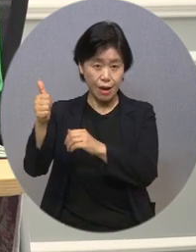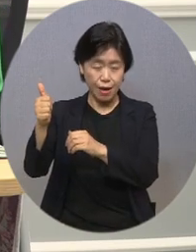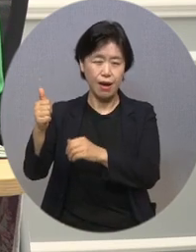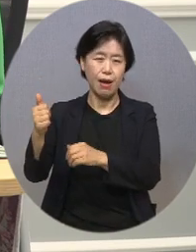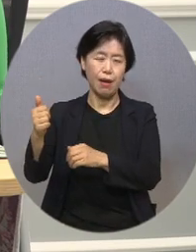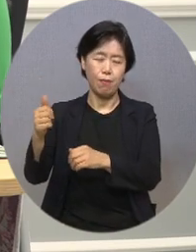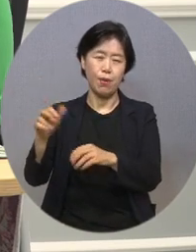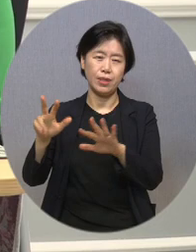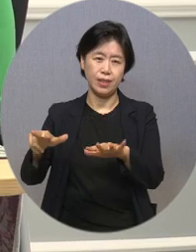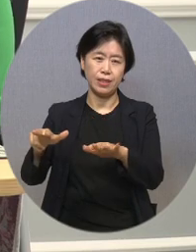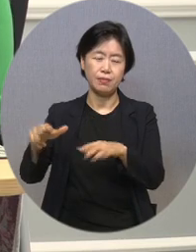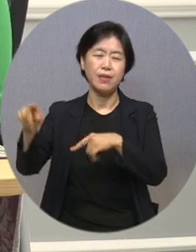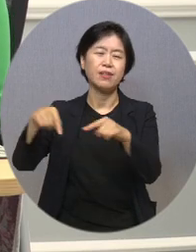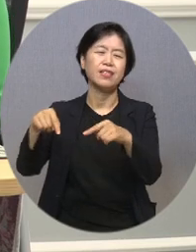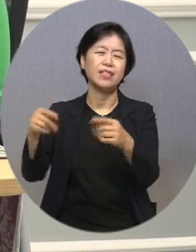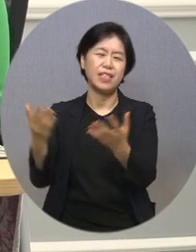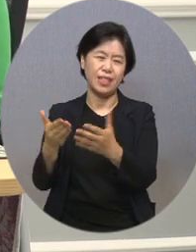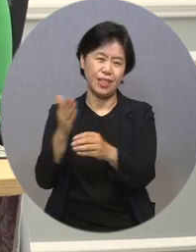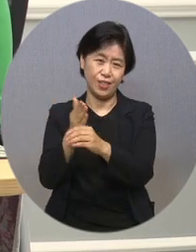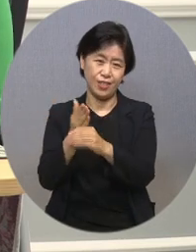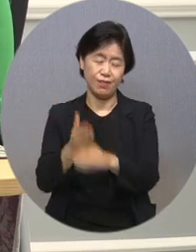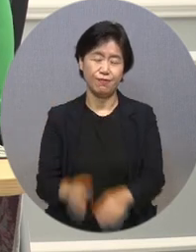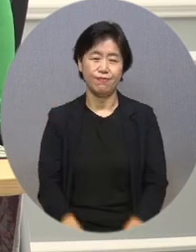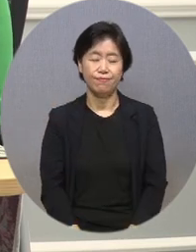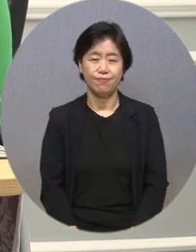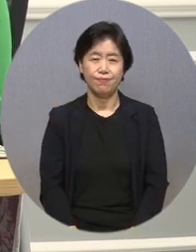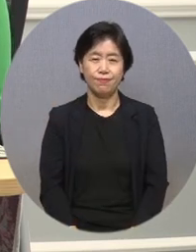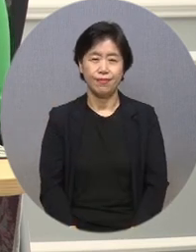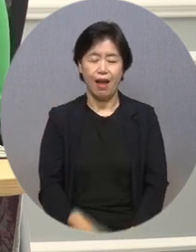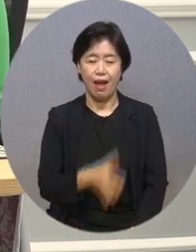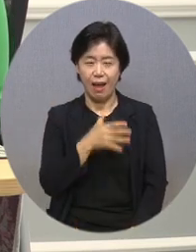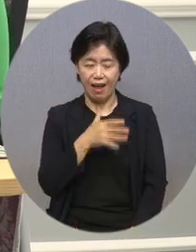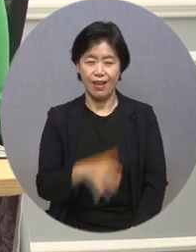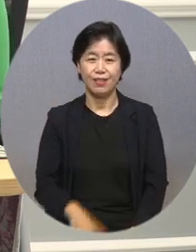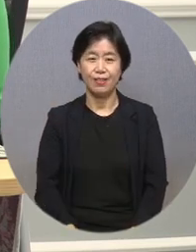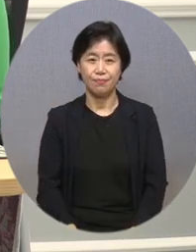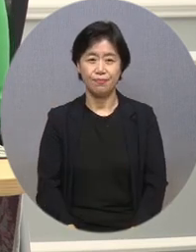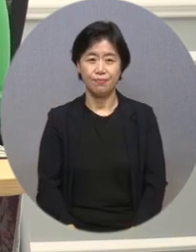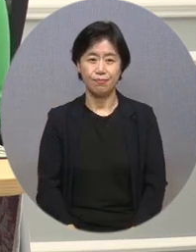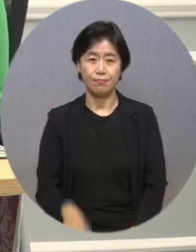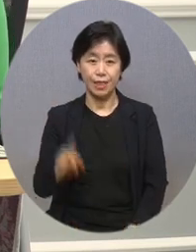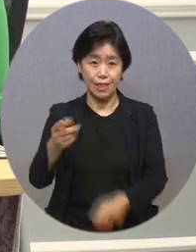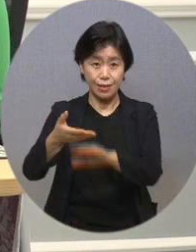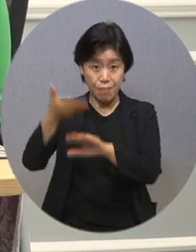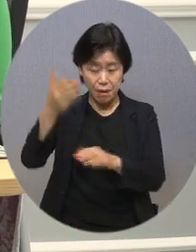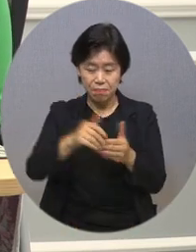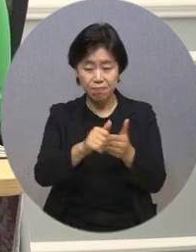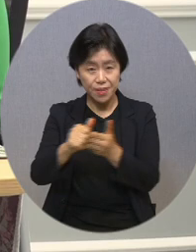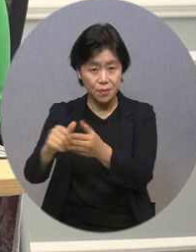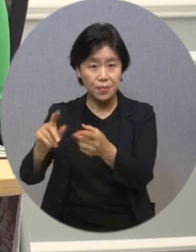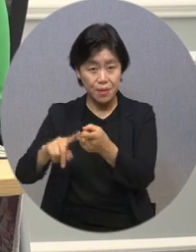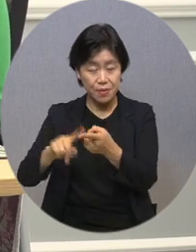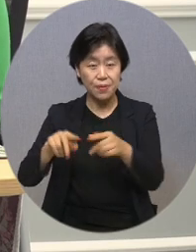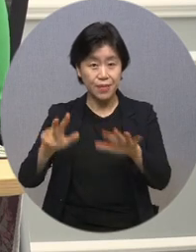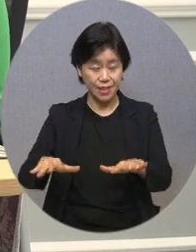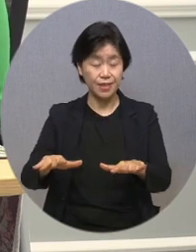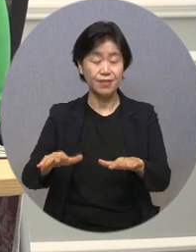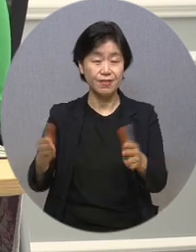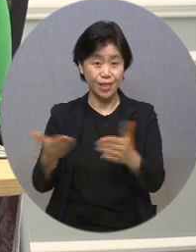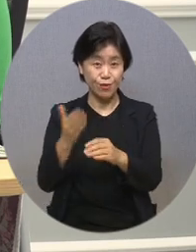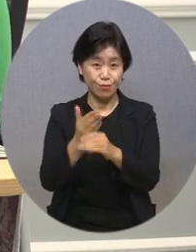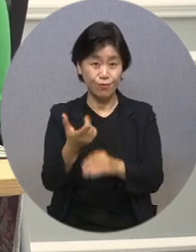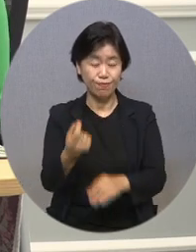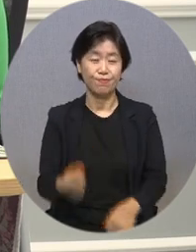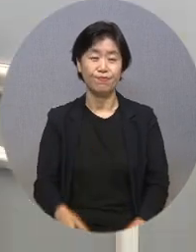정치를 하고 있는 그런 네, 정책 이반자가 되어 있습니다. 네. 선배님의 이끄심을 네. 받아서 네. 이렇게 여기까지